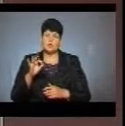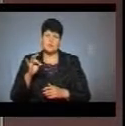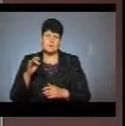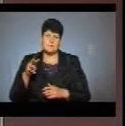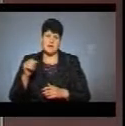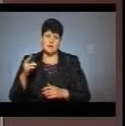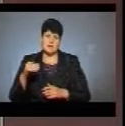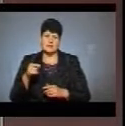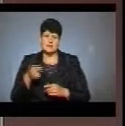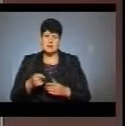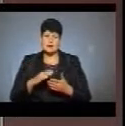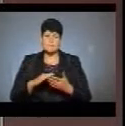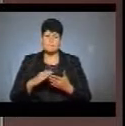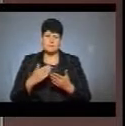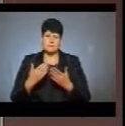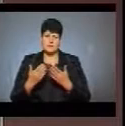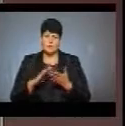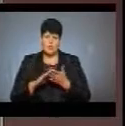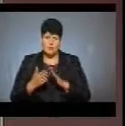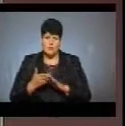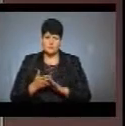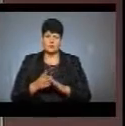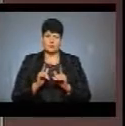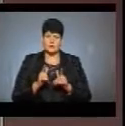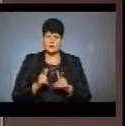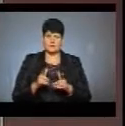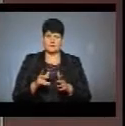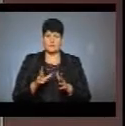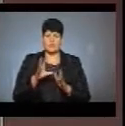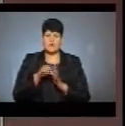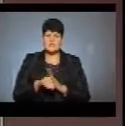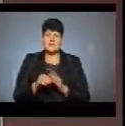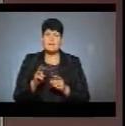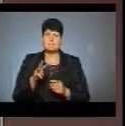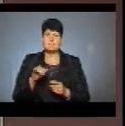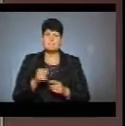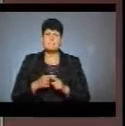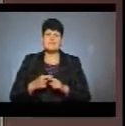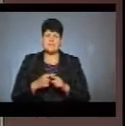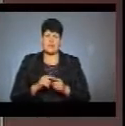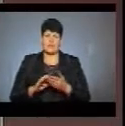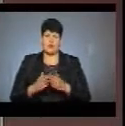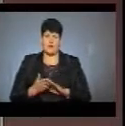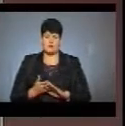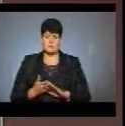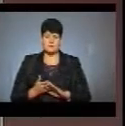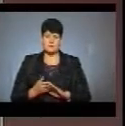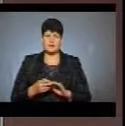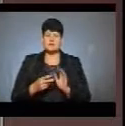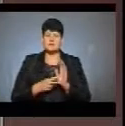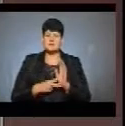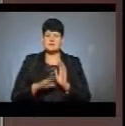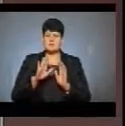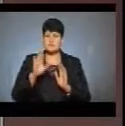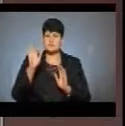цих переговорах погодили питання розробки дорожньої карти впровадження мінських домовленостей. На